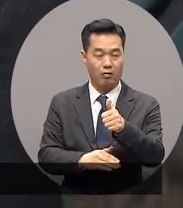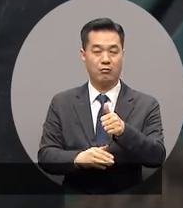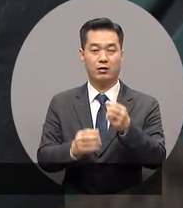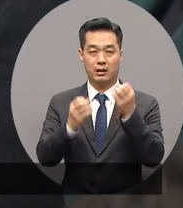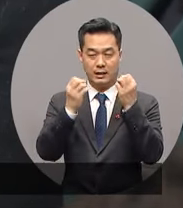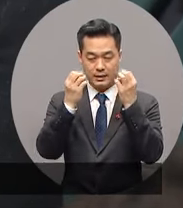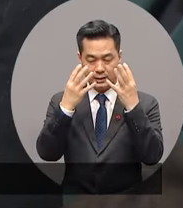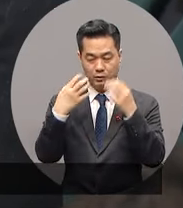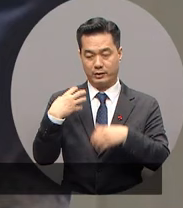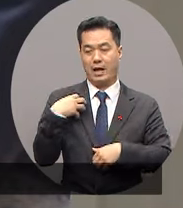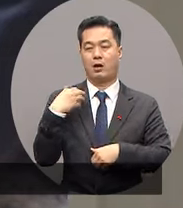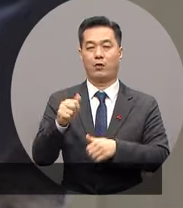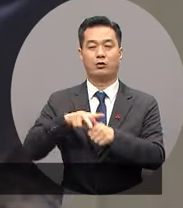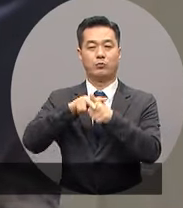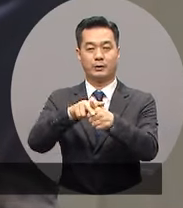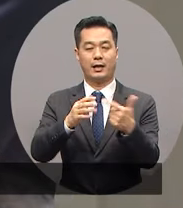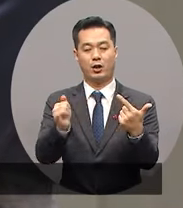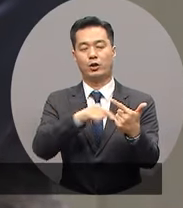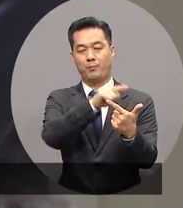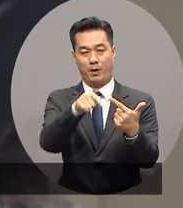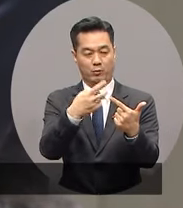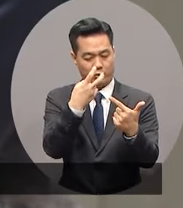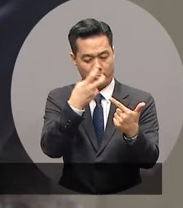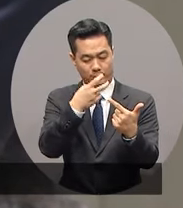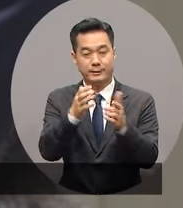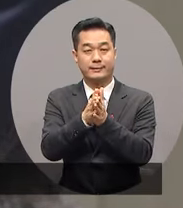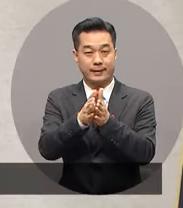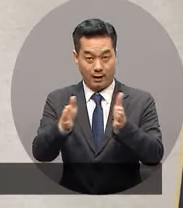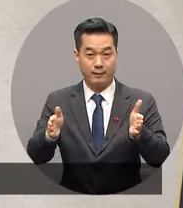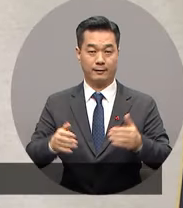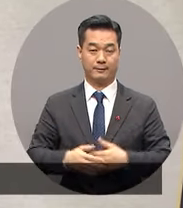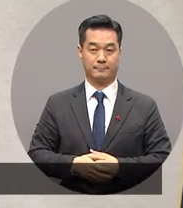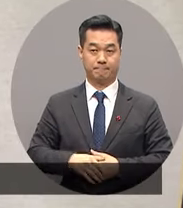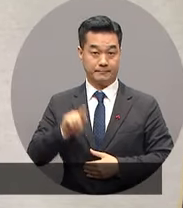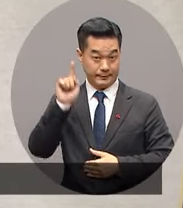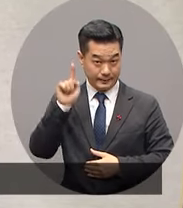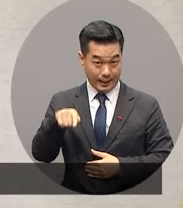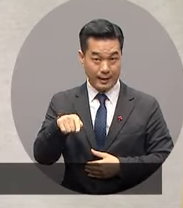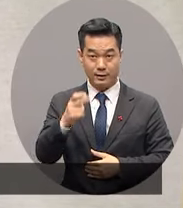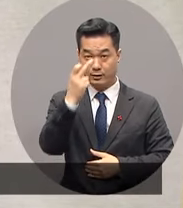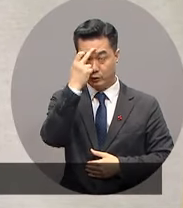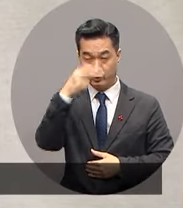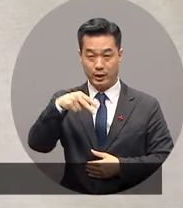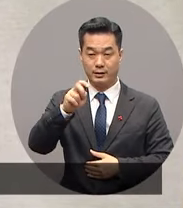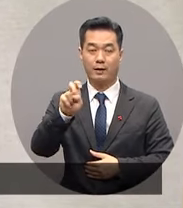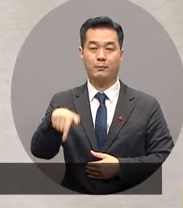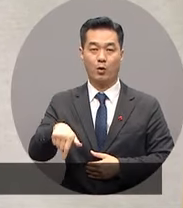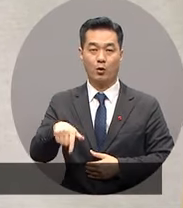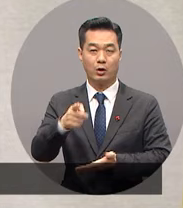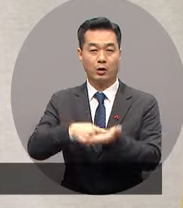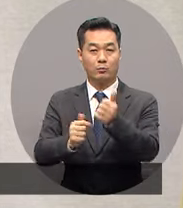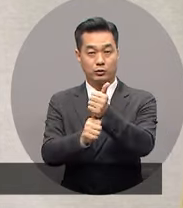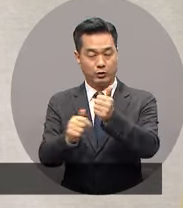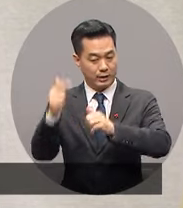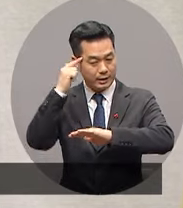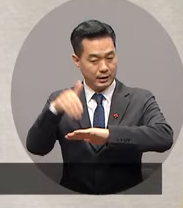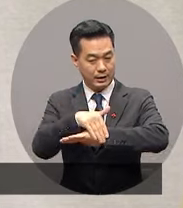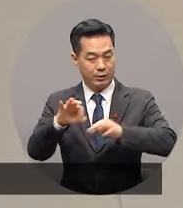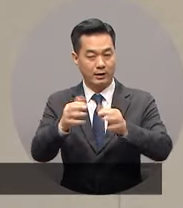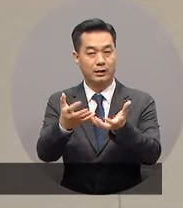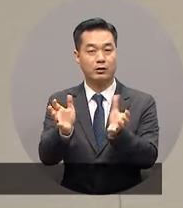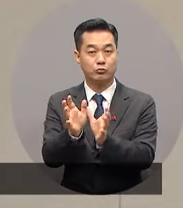후보자 6명에 대한 검증 작업에 돌입했습니다. 내일은 최상목 부총리 겸 기획재정부 장관